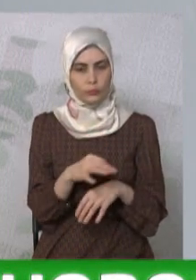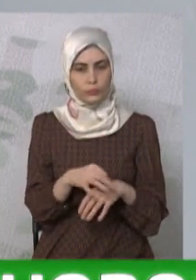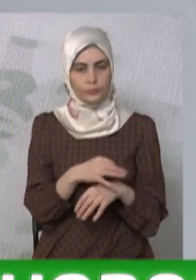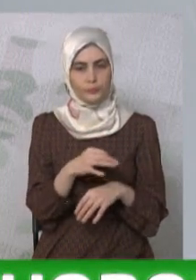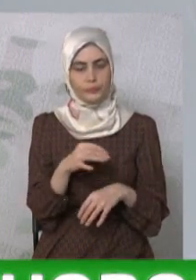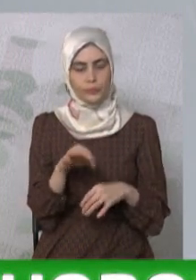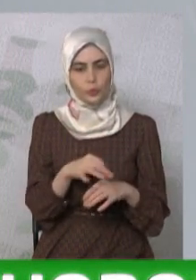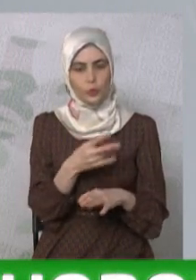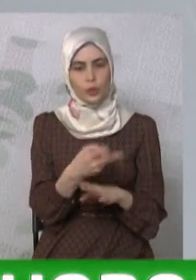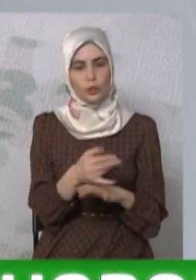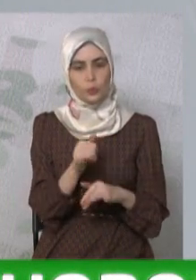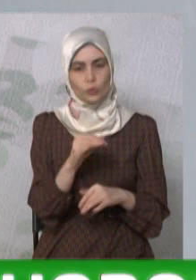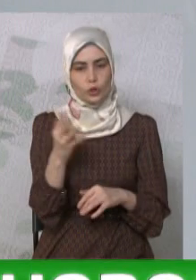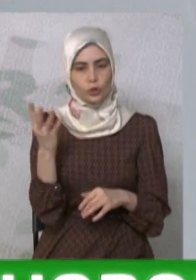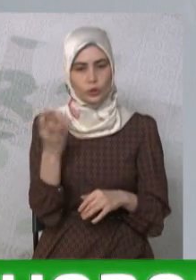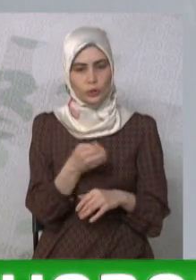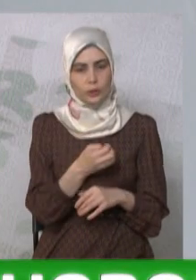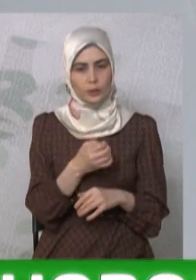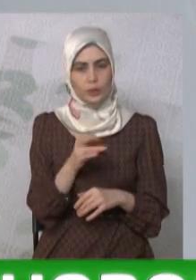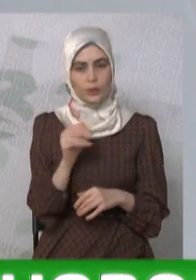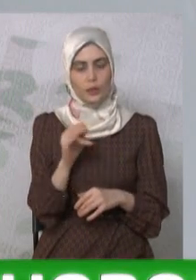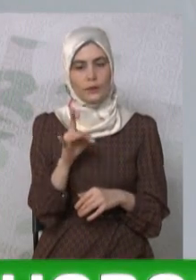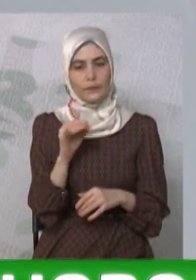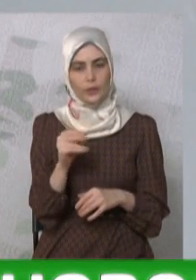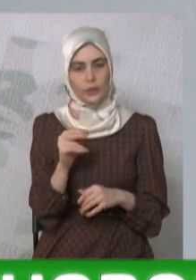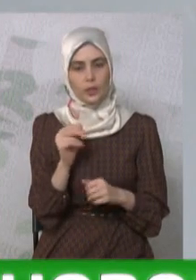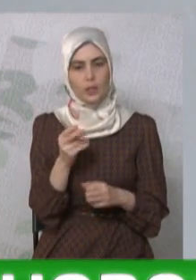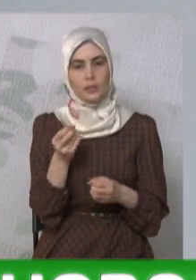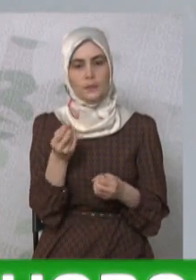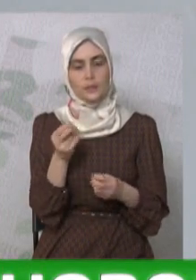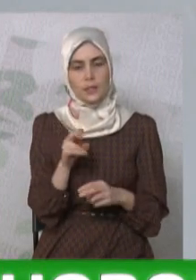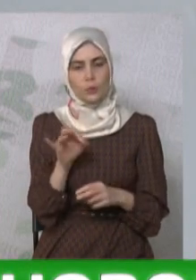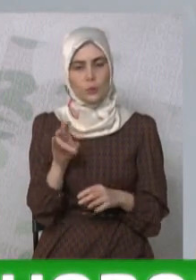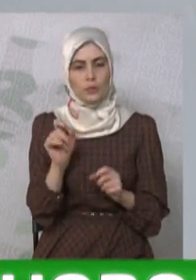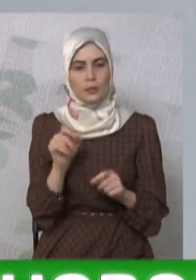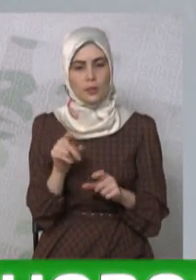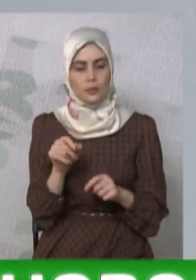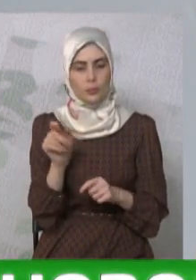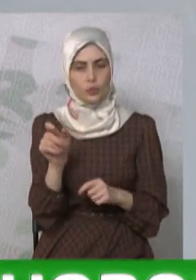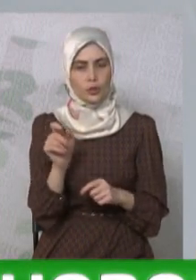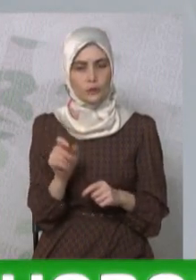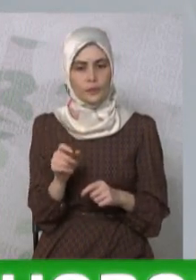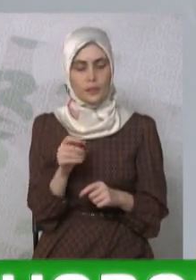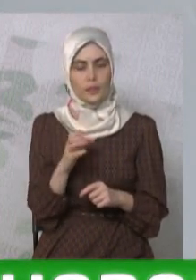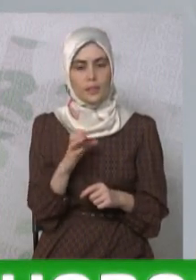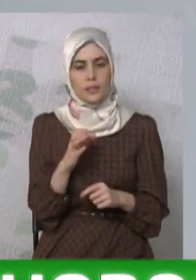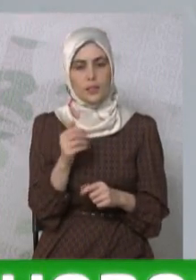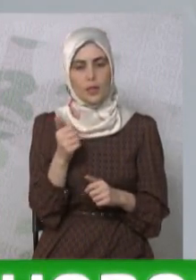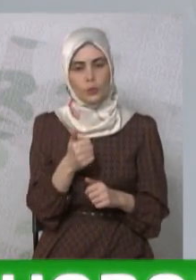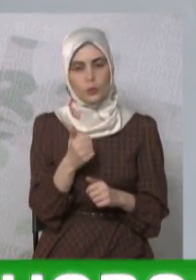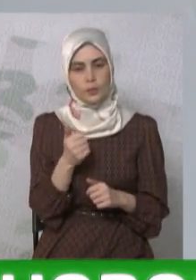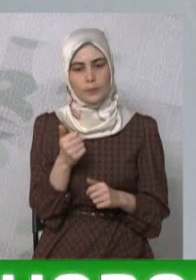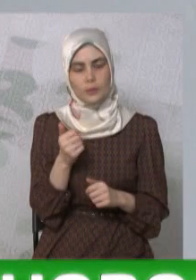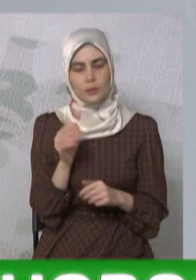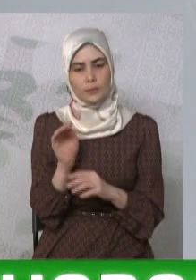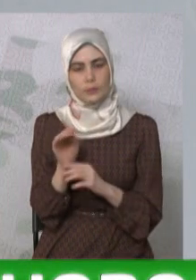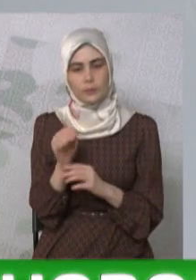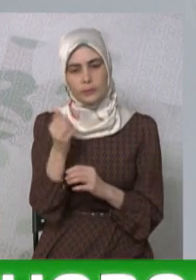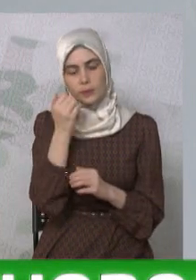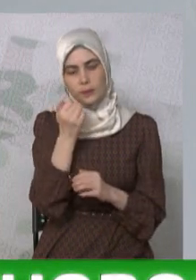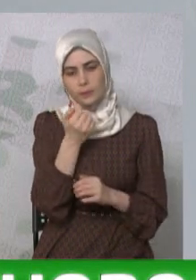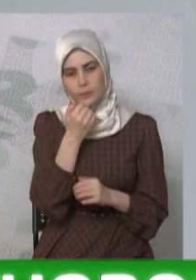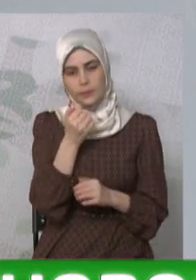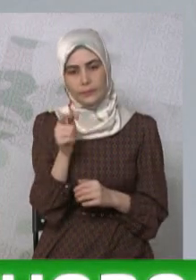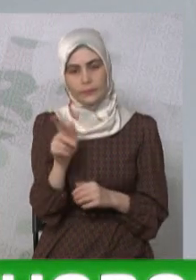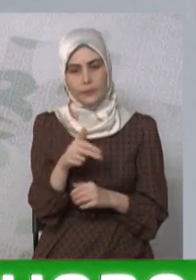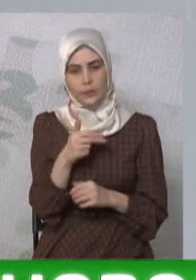мы здесь. Как врач, как специалист, он очень золотой человек. Только с хорошей стороны его можно поблагодарить и